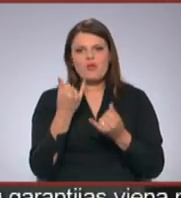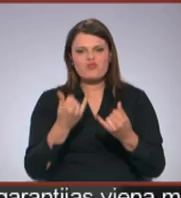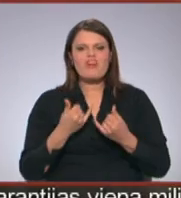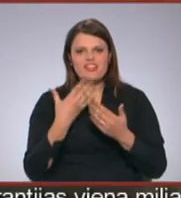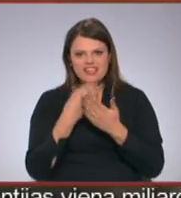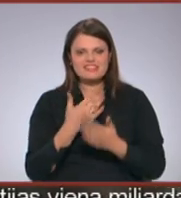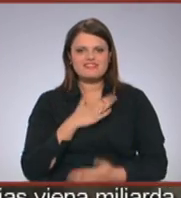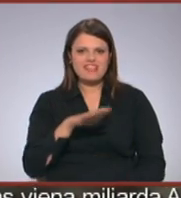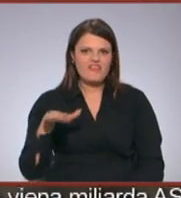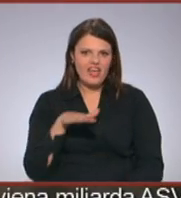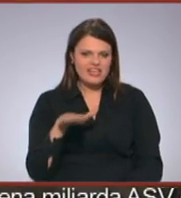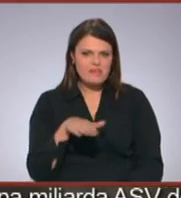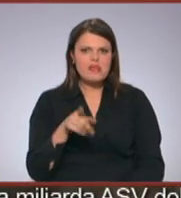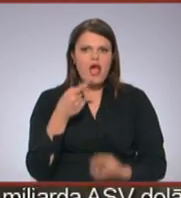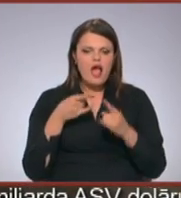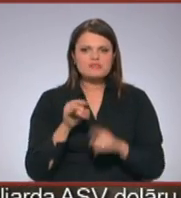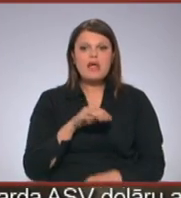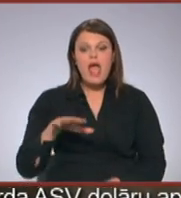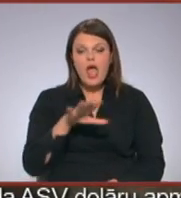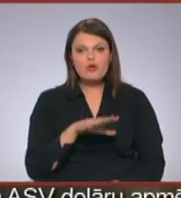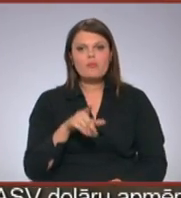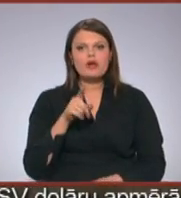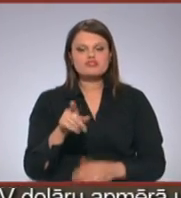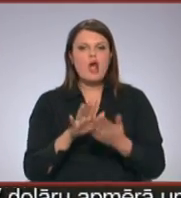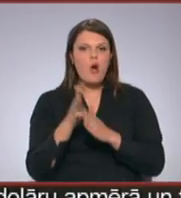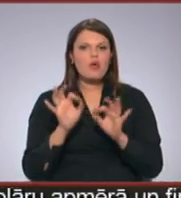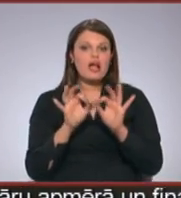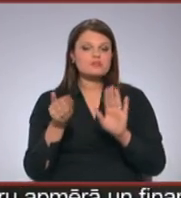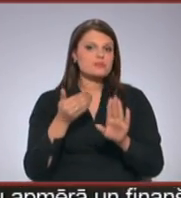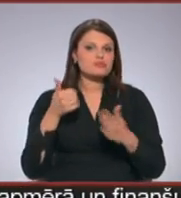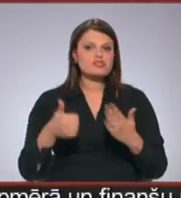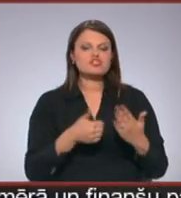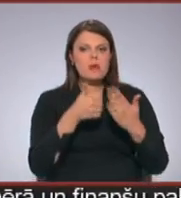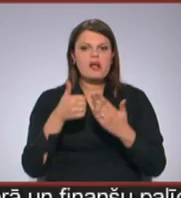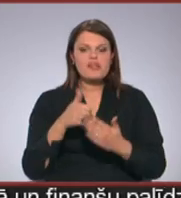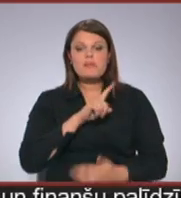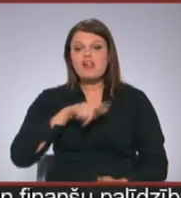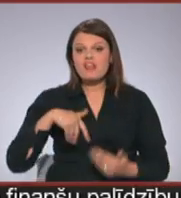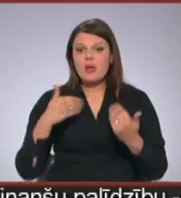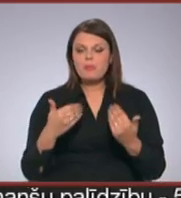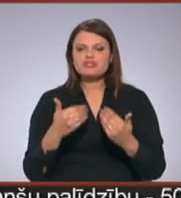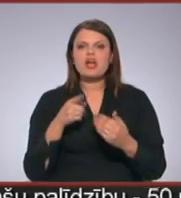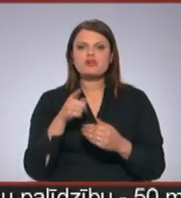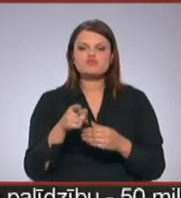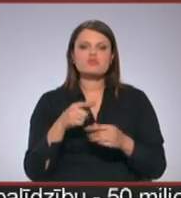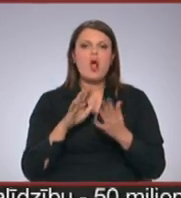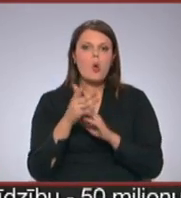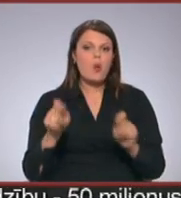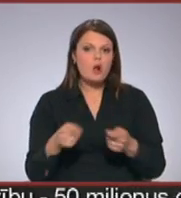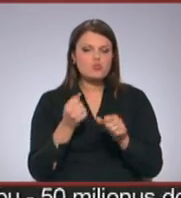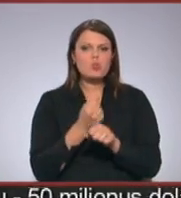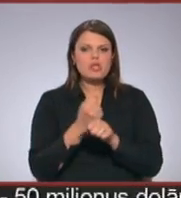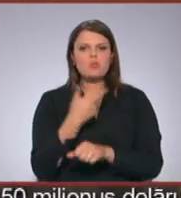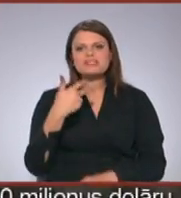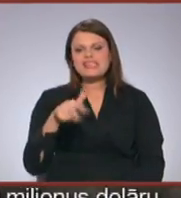savai ģimenei. Kaņepju atdzimšana Eiropā atsākusies pirms 6 gadiem. Uzņēmēji lēš, ka Latvijā pašlaik ar kaņepju audzēšanu nodarbojas